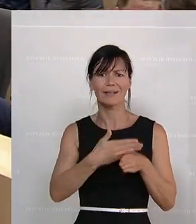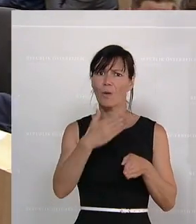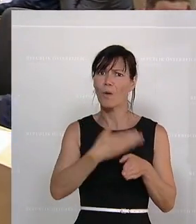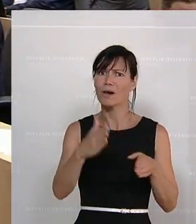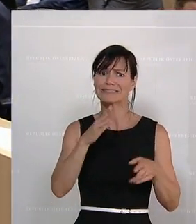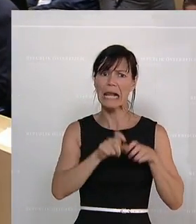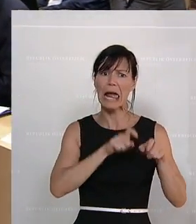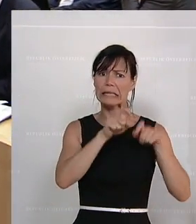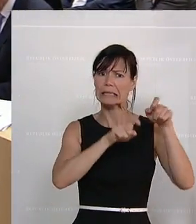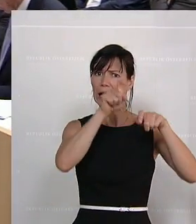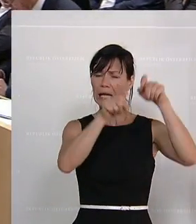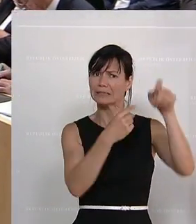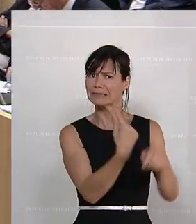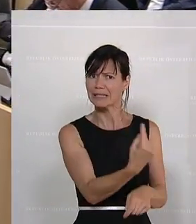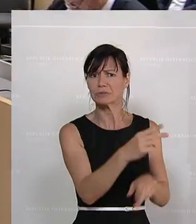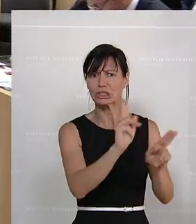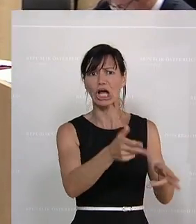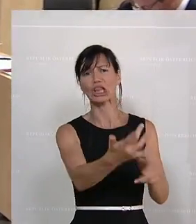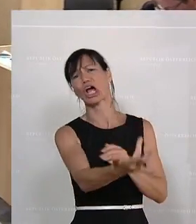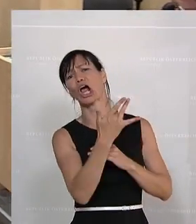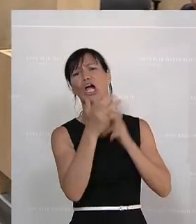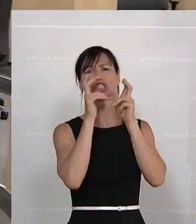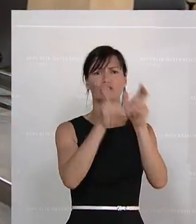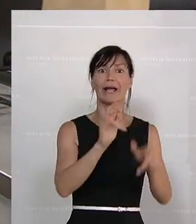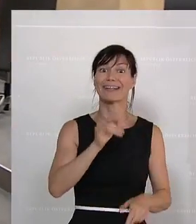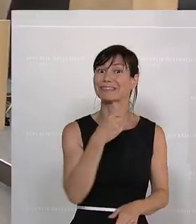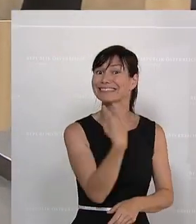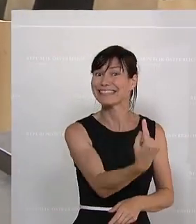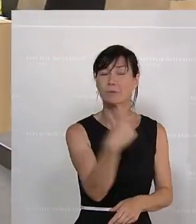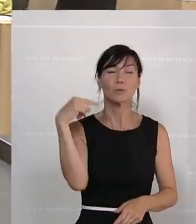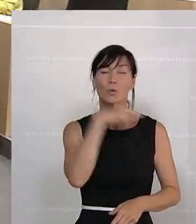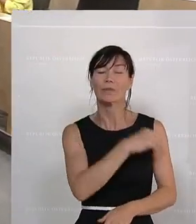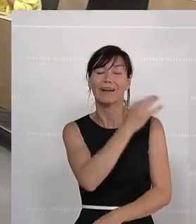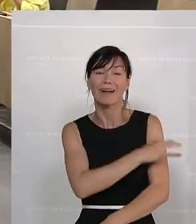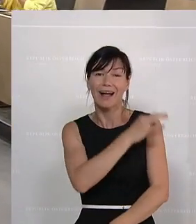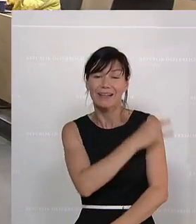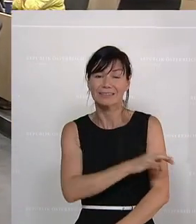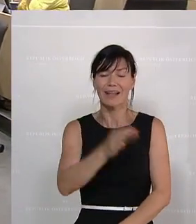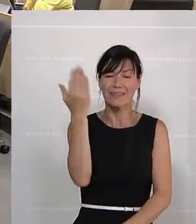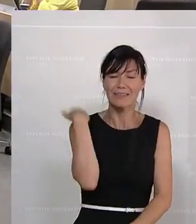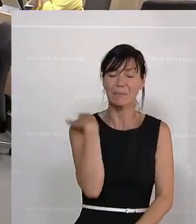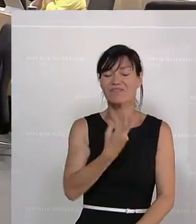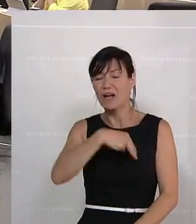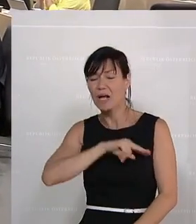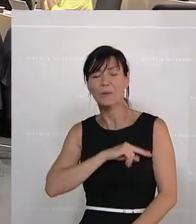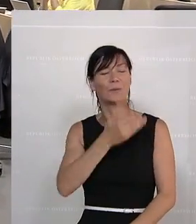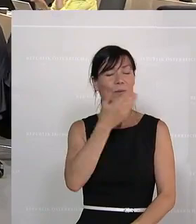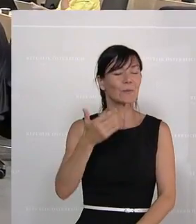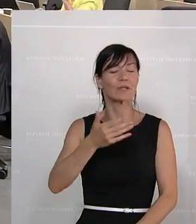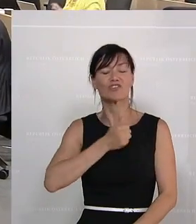gestellt und haben es nicht hinbekommen dass sozialleistungen valorisiert werden beispielsweise die